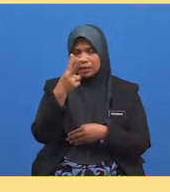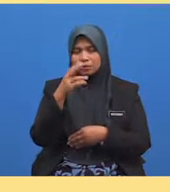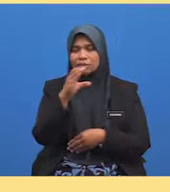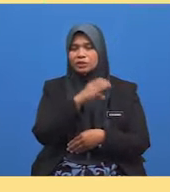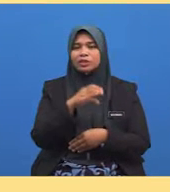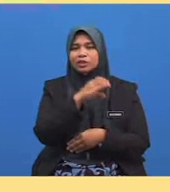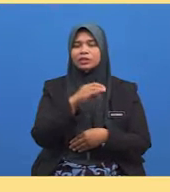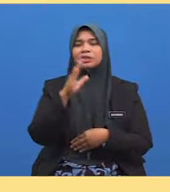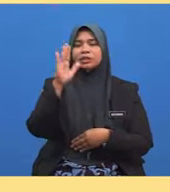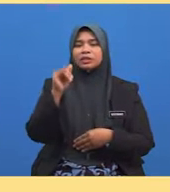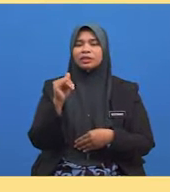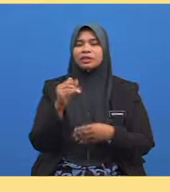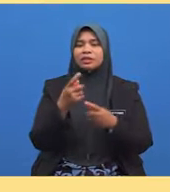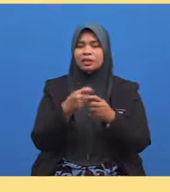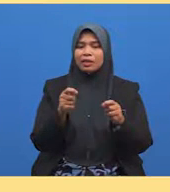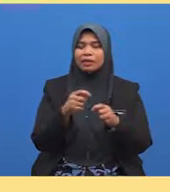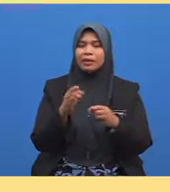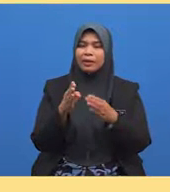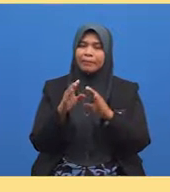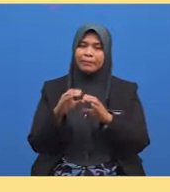Seterusnya kita akan lihat ciri-ciri yang telah